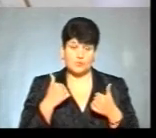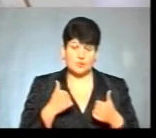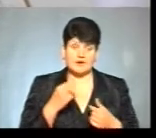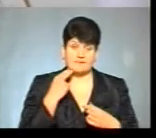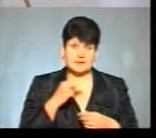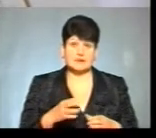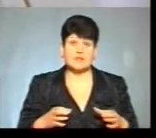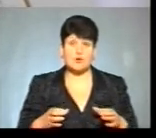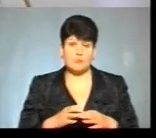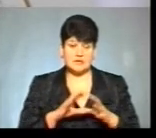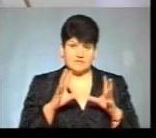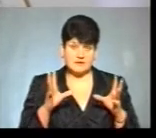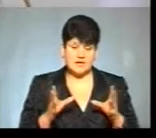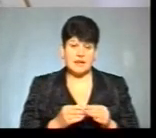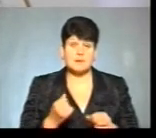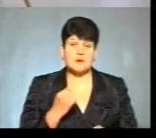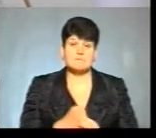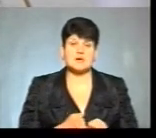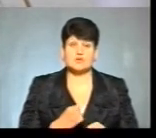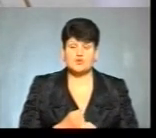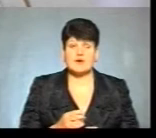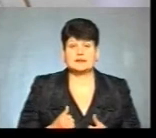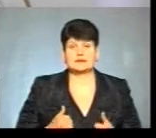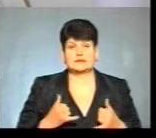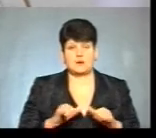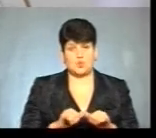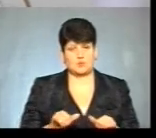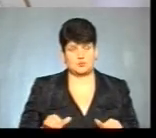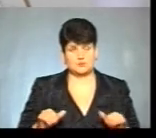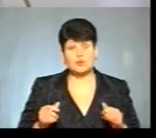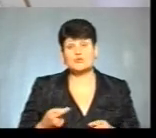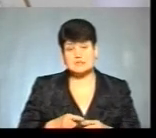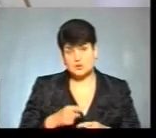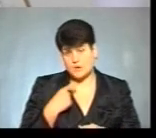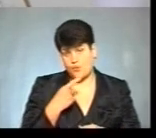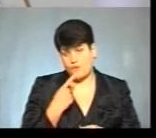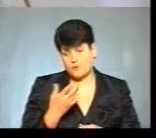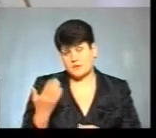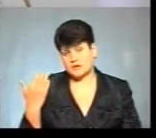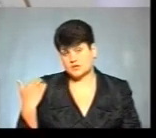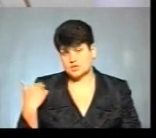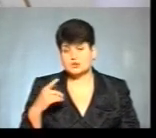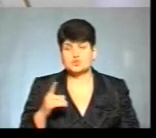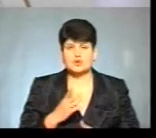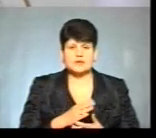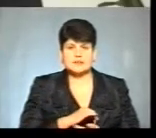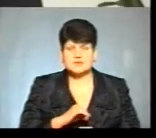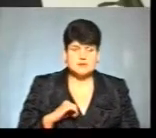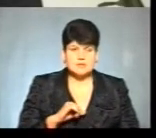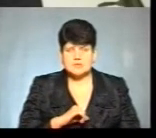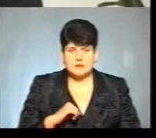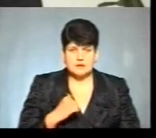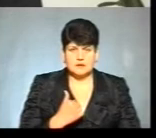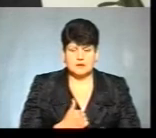громада в цілому, яка би дійсно працювала на розвиток. Це за те, що я говорив перед тим, що є саме головне.